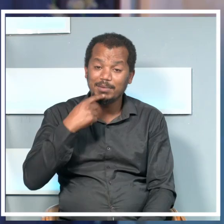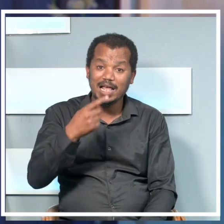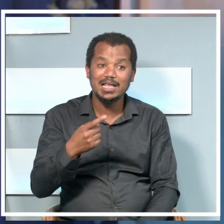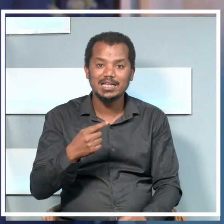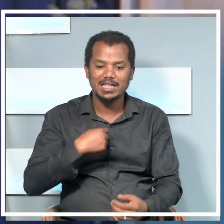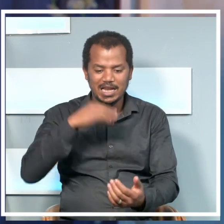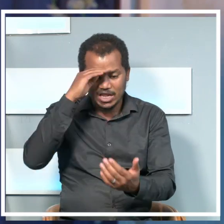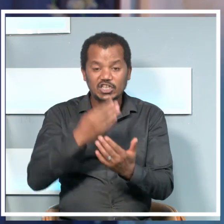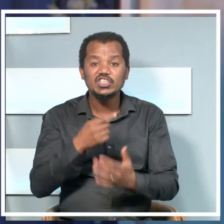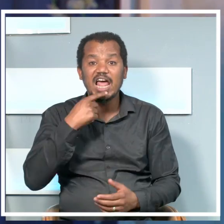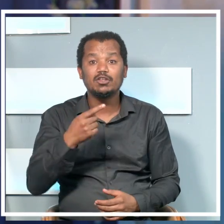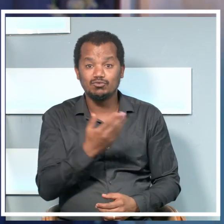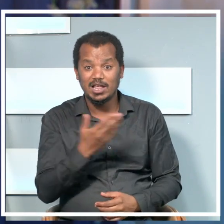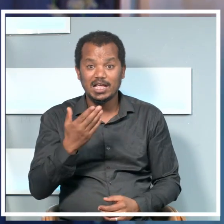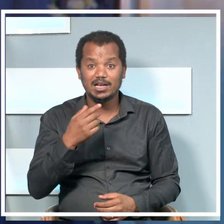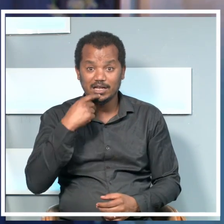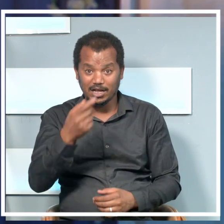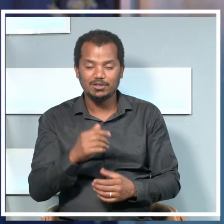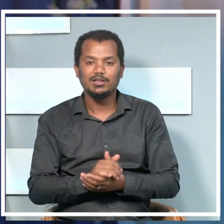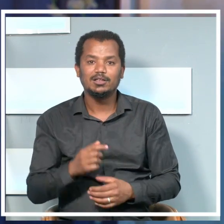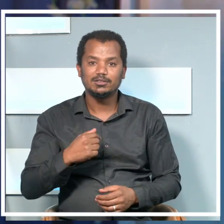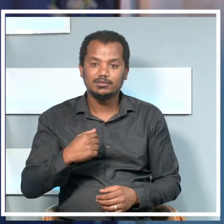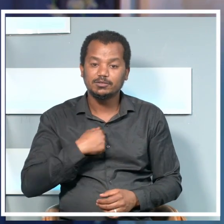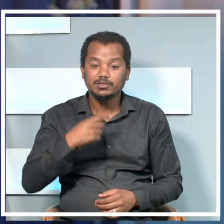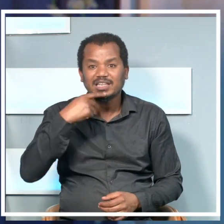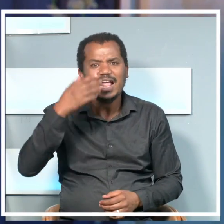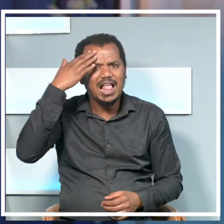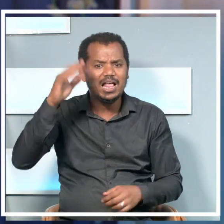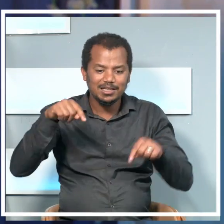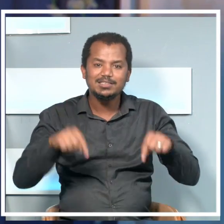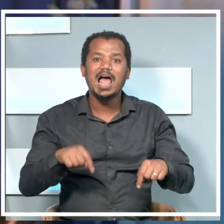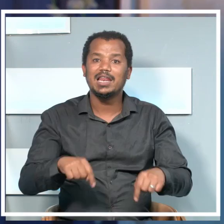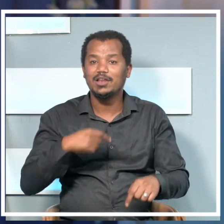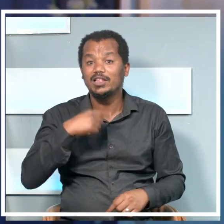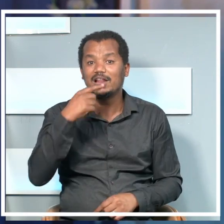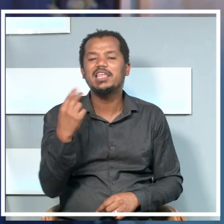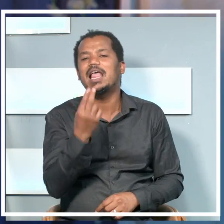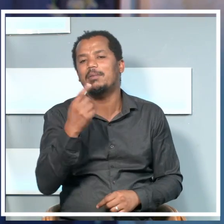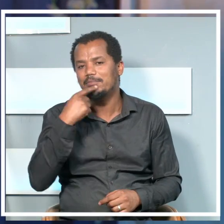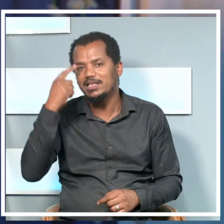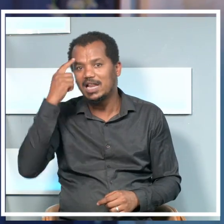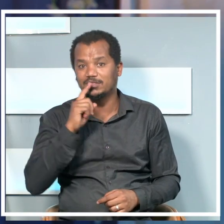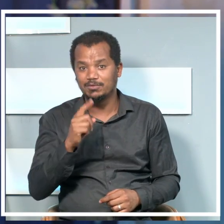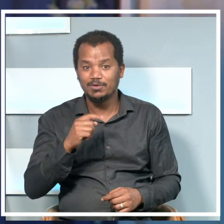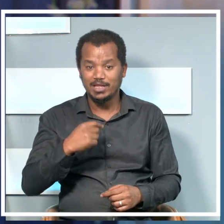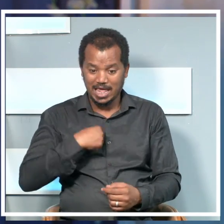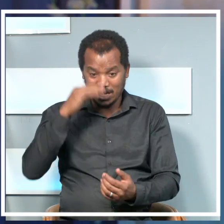በመጨረሻ ምነግራችሁ ልጅ ያለችኝ ነው ግድ ተናግራ ያላቅም ዛሬ ነው የተናገርኩት ይጠቅማል ብዬ ስላሰብኩ ነው